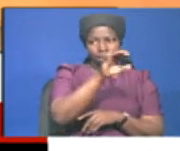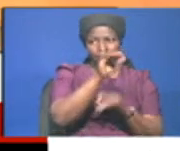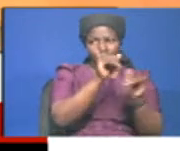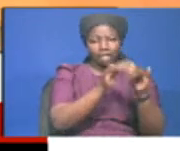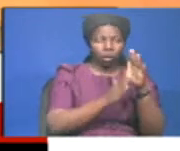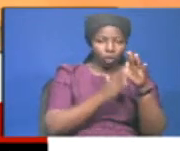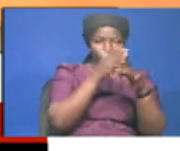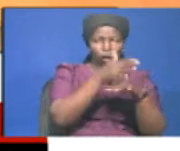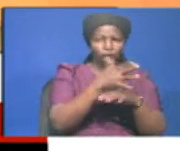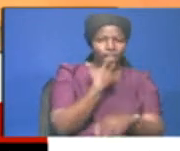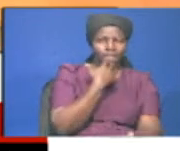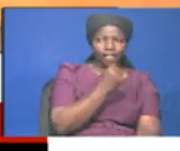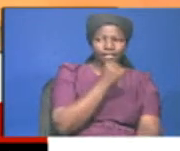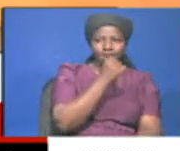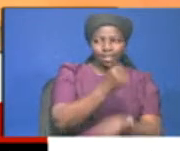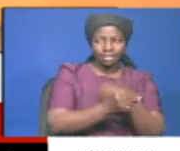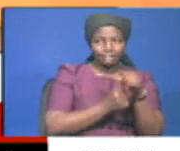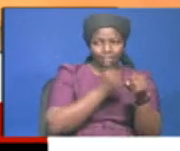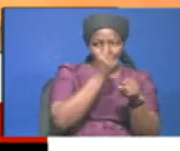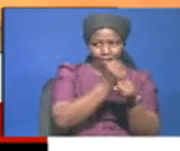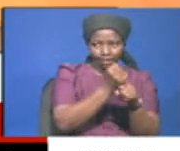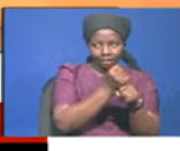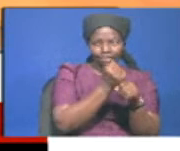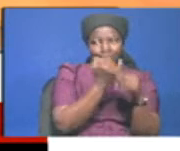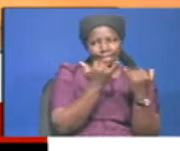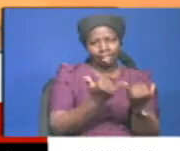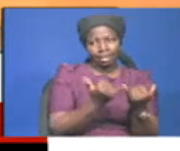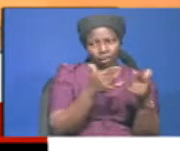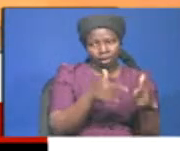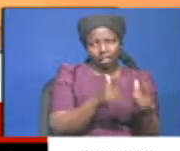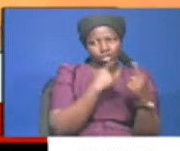miaka 500 kuoza. Tuzungumze tu kuhusiana na